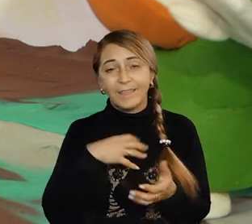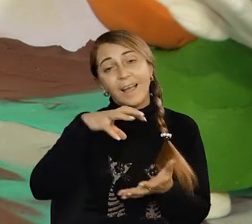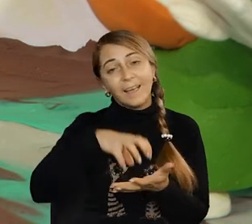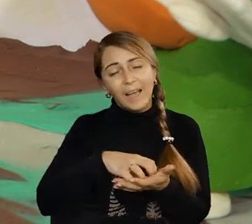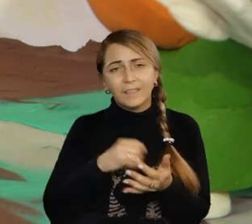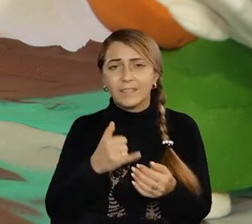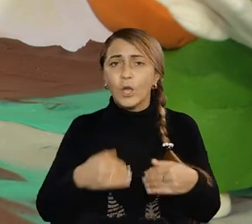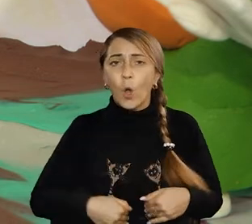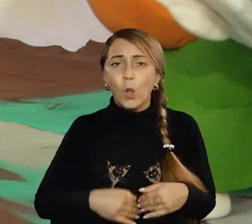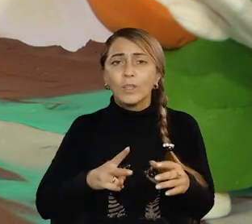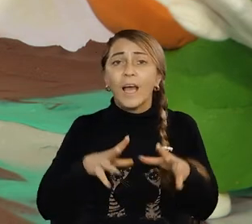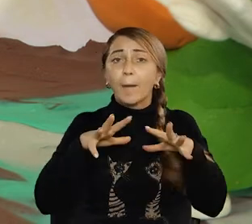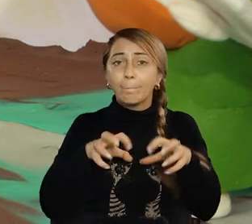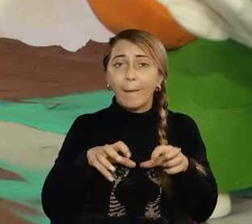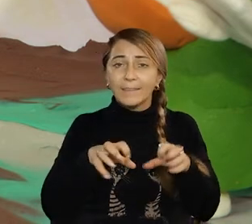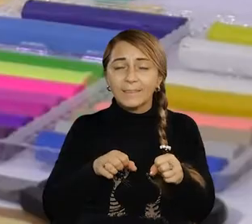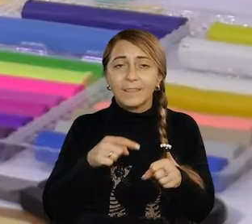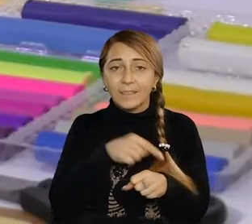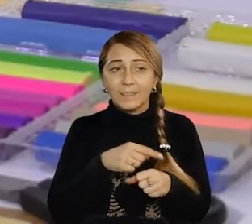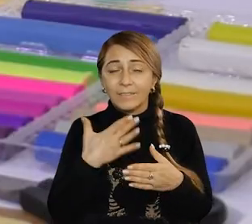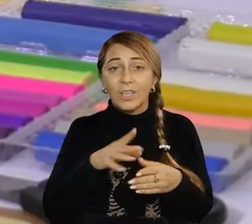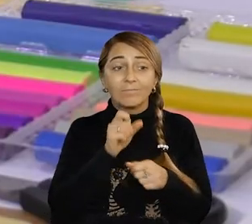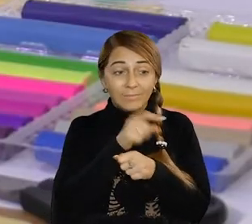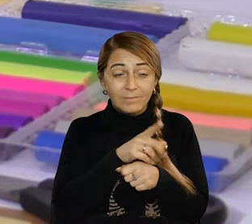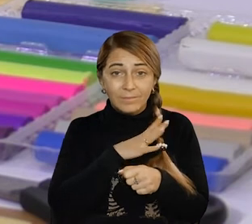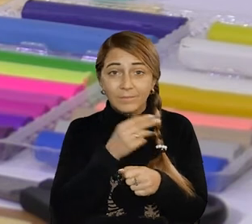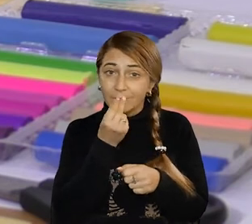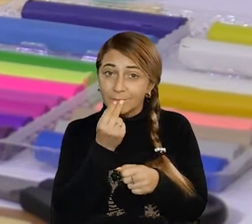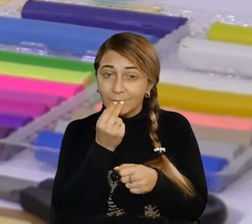і голодний, як пес. Ти вже щось замовила?»